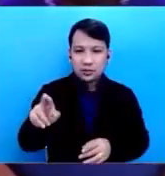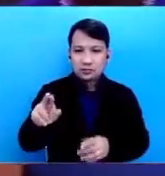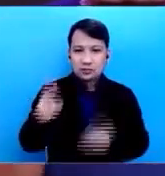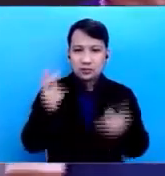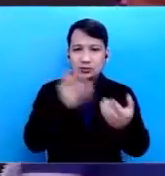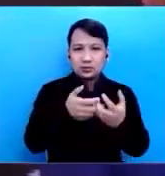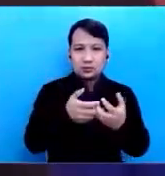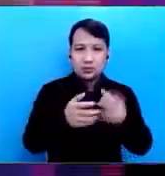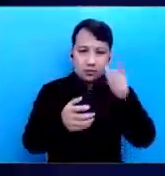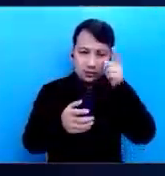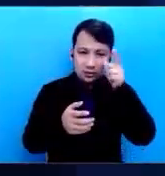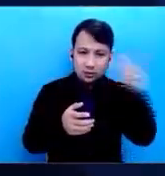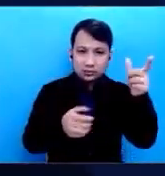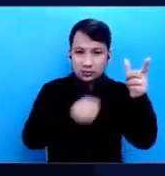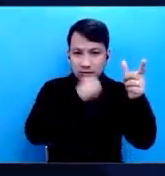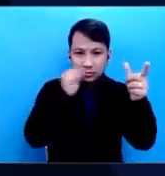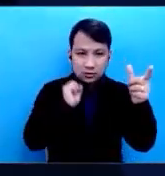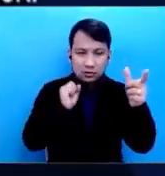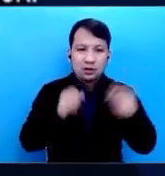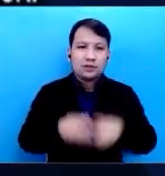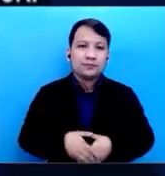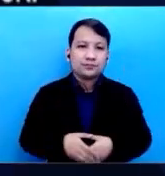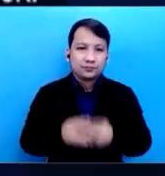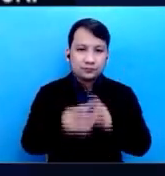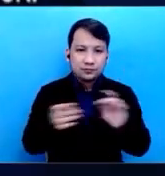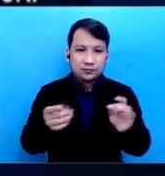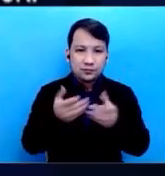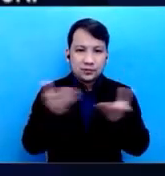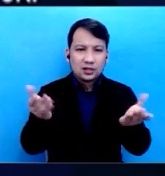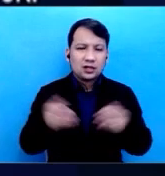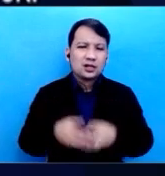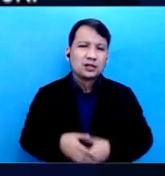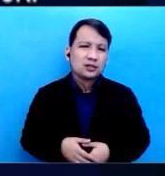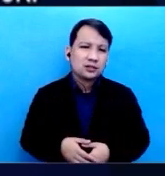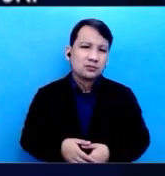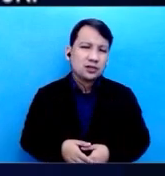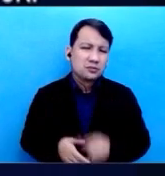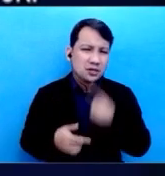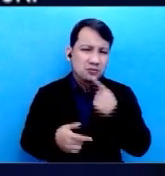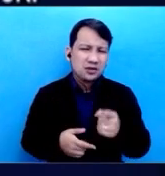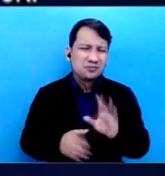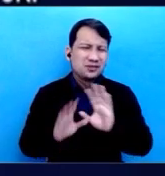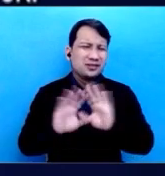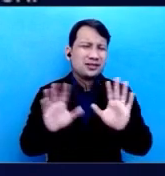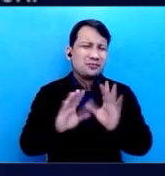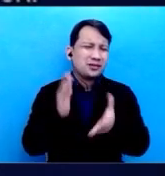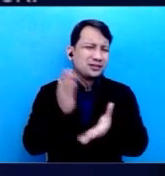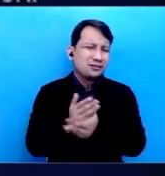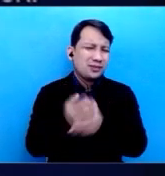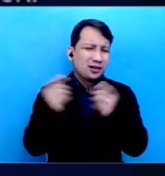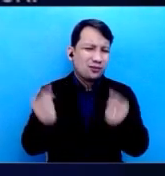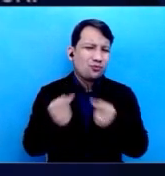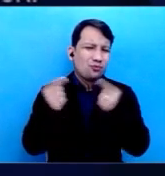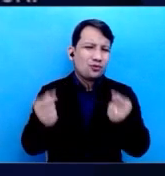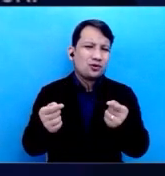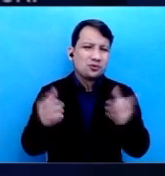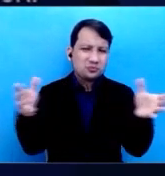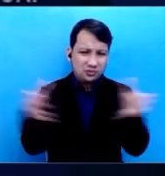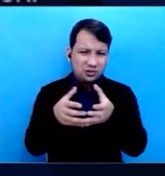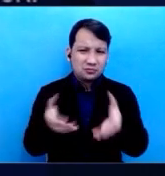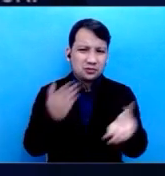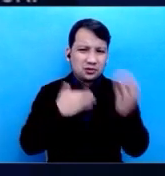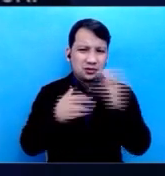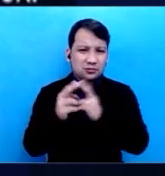ng Lacson Soto tandem. Sa statement naman ng kampo ni Marcos Jr., sinabi nilang itigil ng away at bangayan at mag-aisa nilang dawan